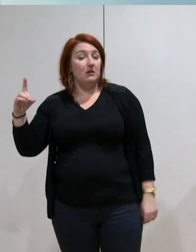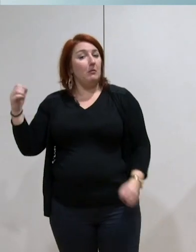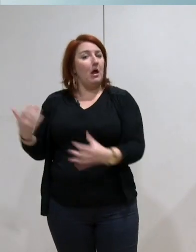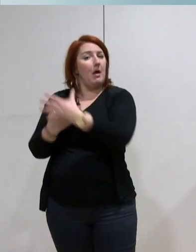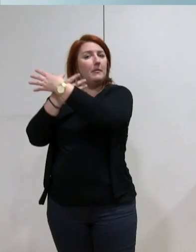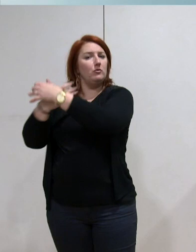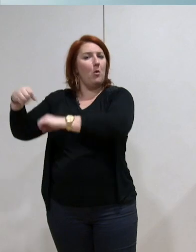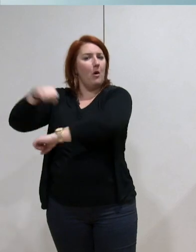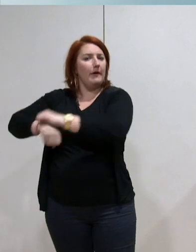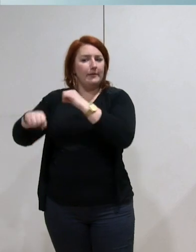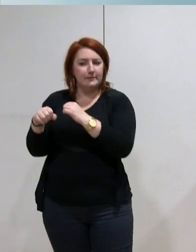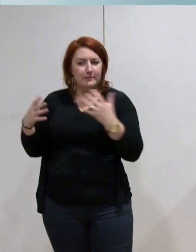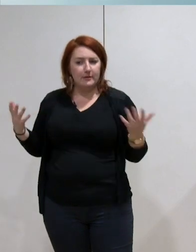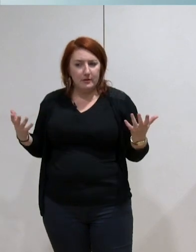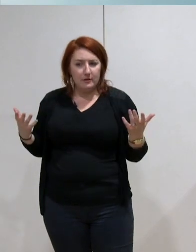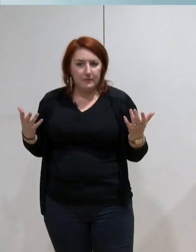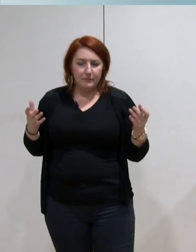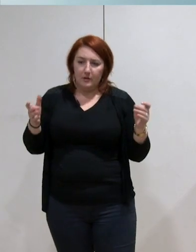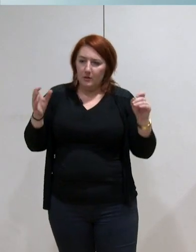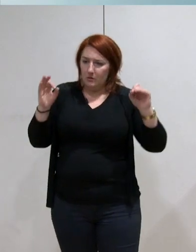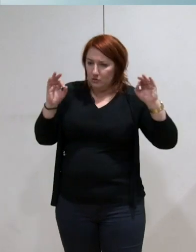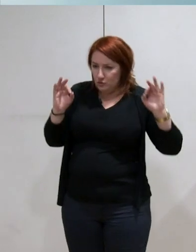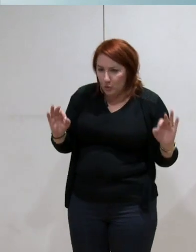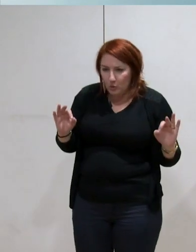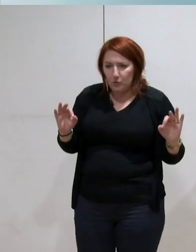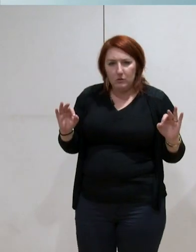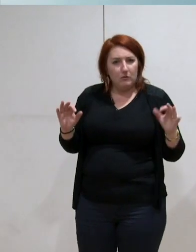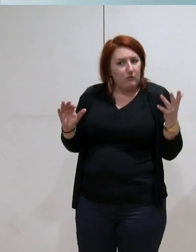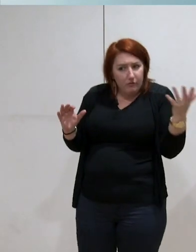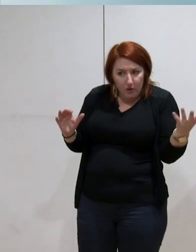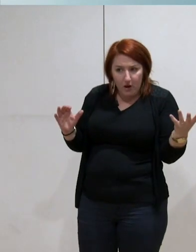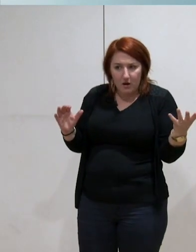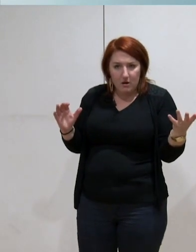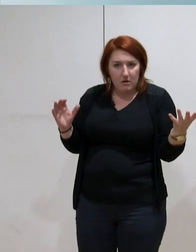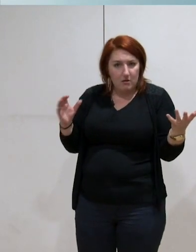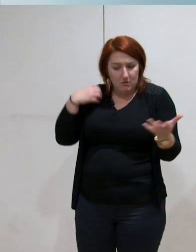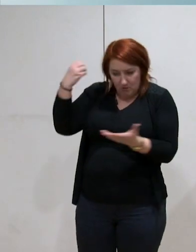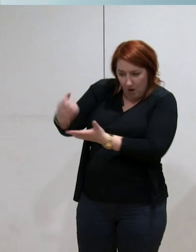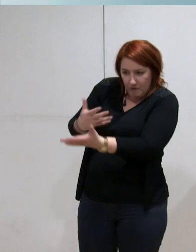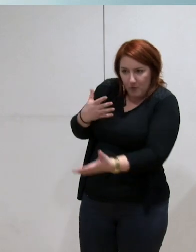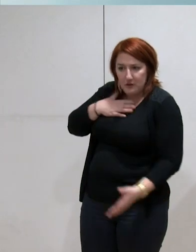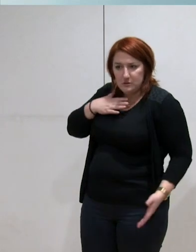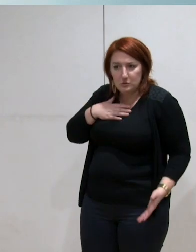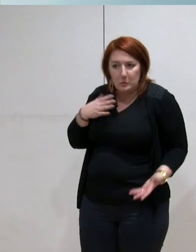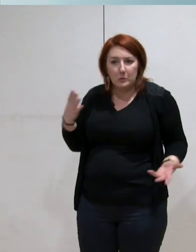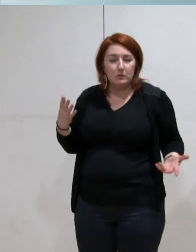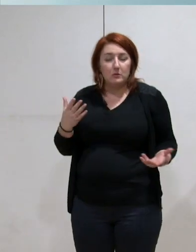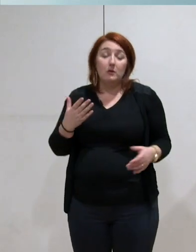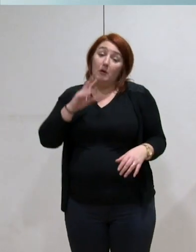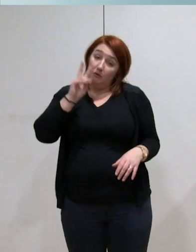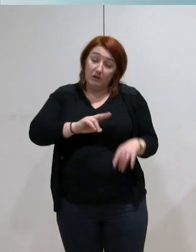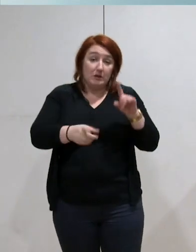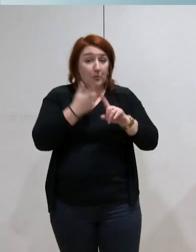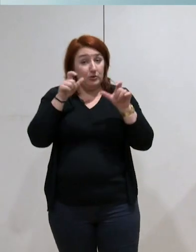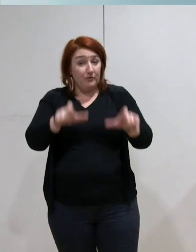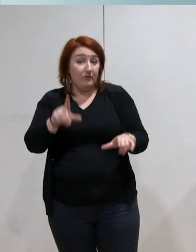métro donc euh voilà les informations qui nous sont communiquées qui méritent d'être vérifié car nous ne sommes